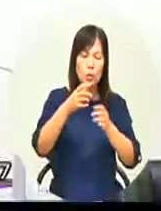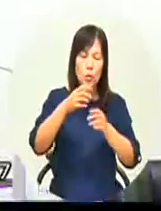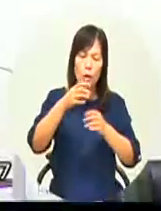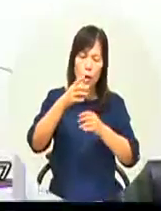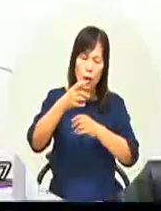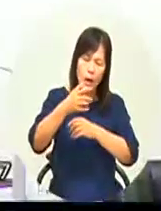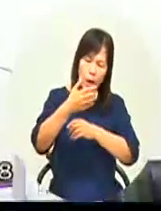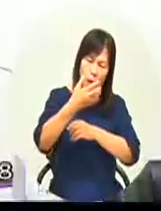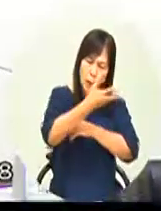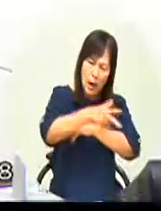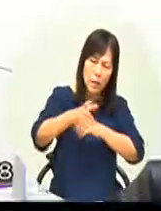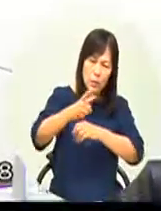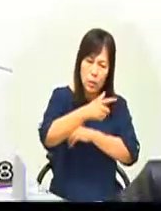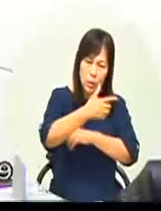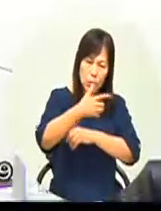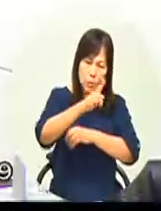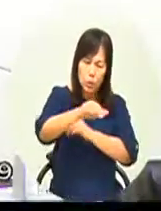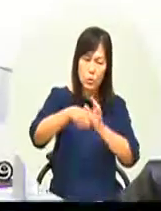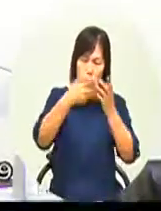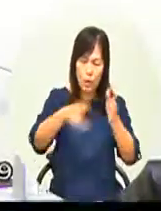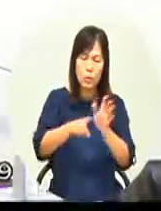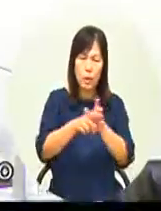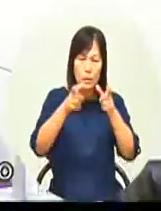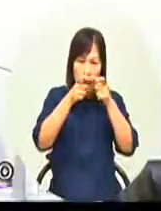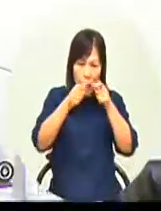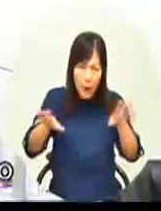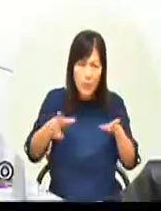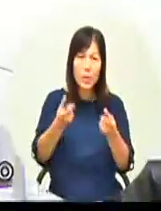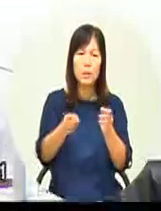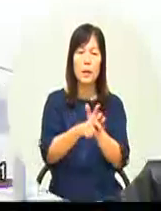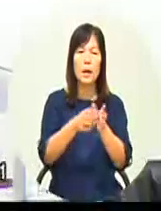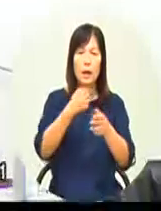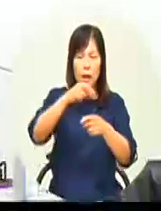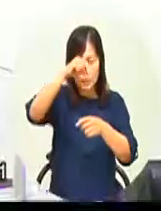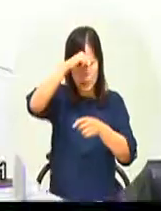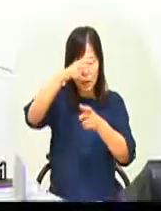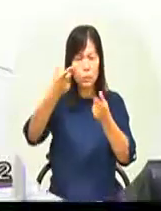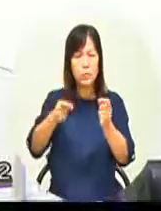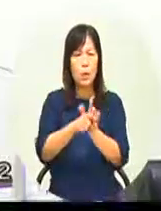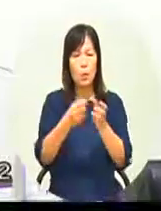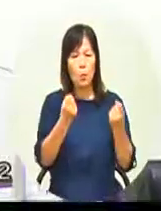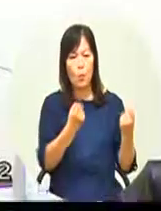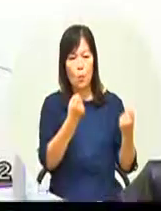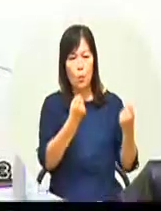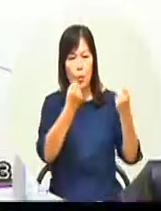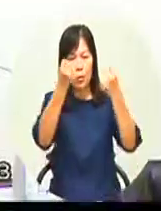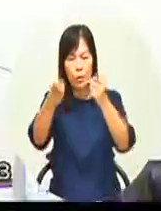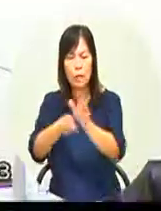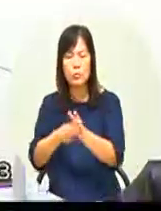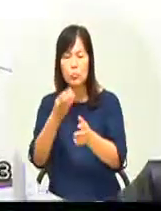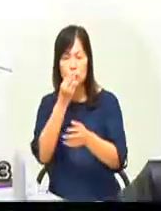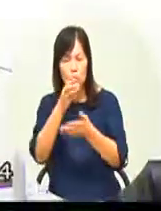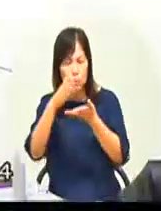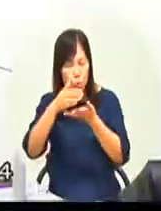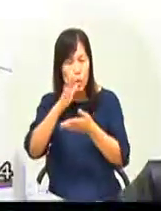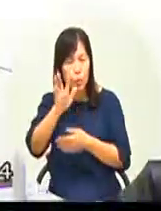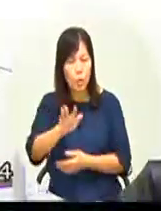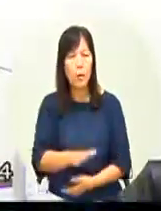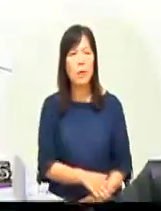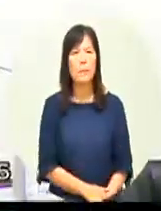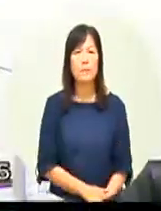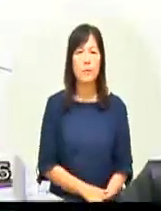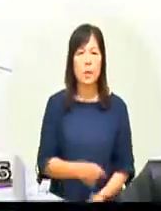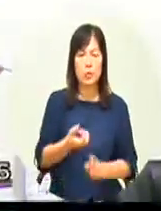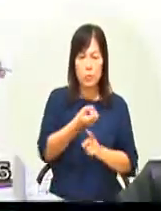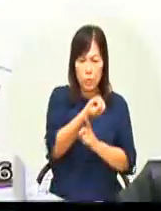或者像台南的安平，他们也很多。到下午的时候，大家车子开的时候到那边去吃小吃。那我也希望说，在我们莲